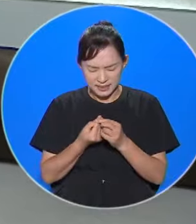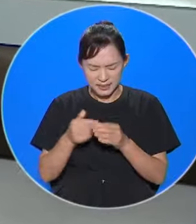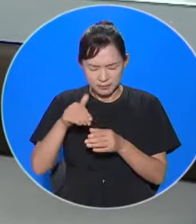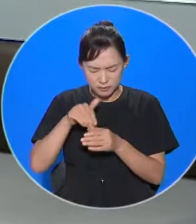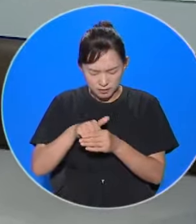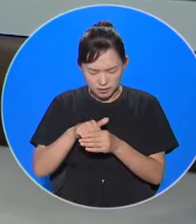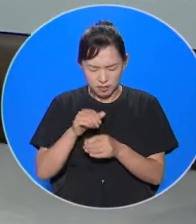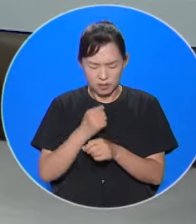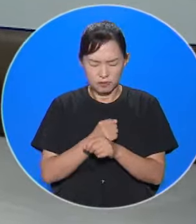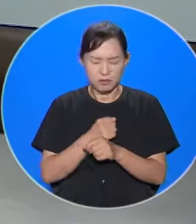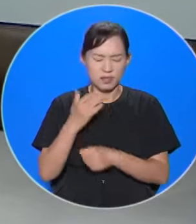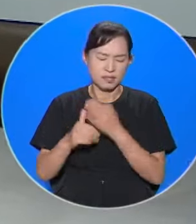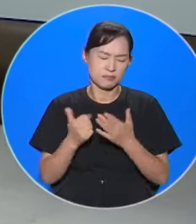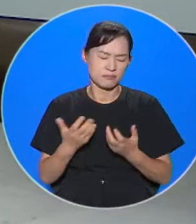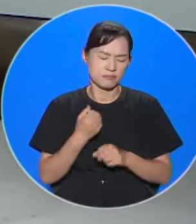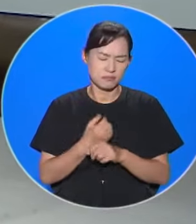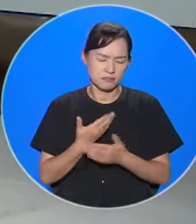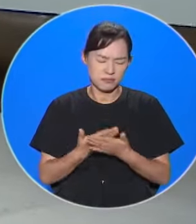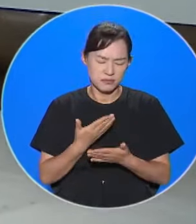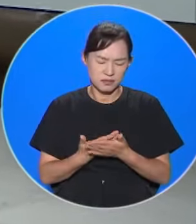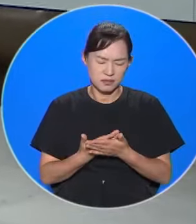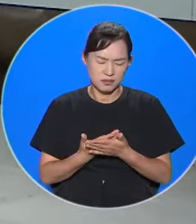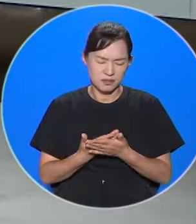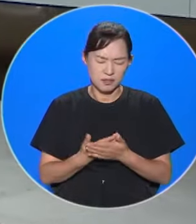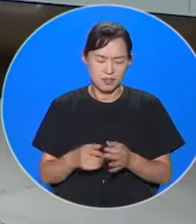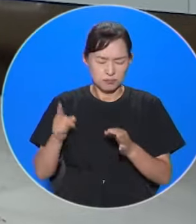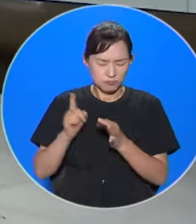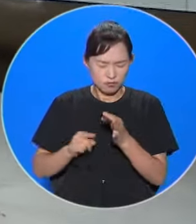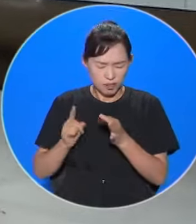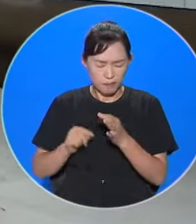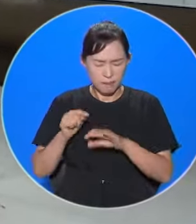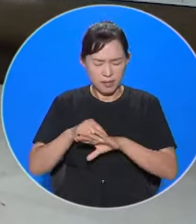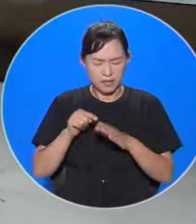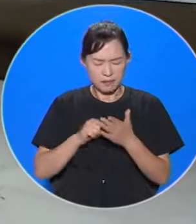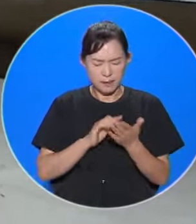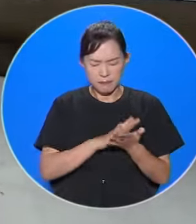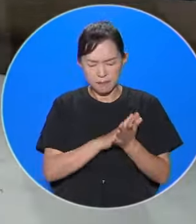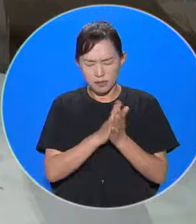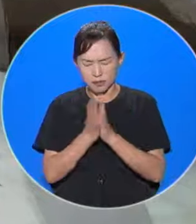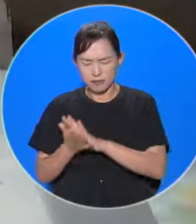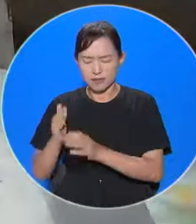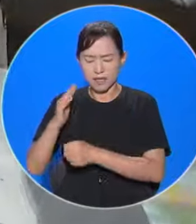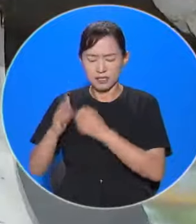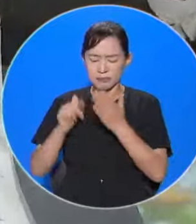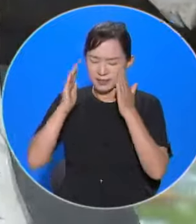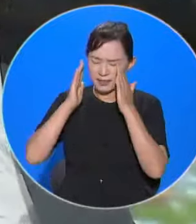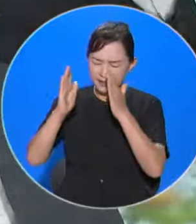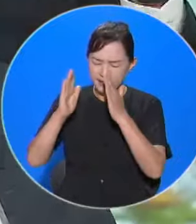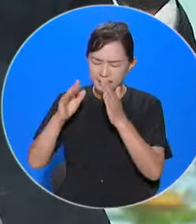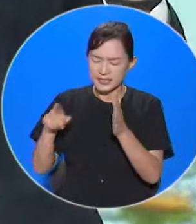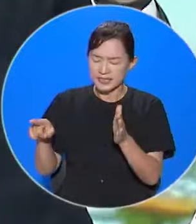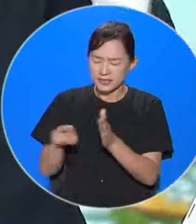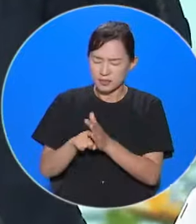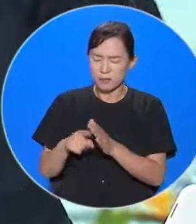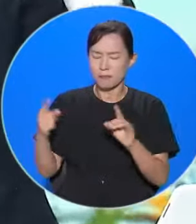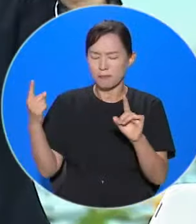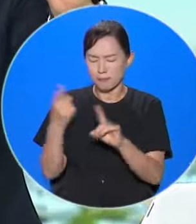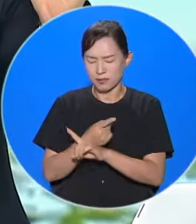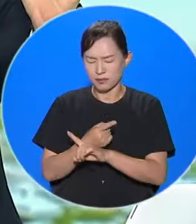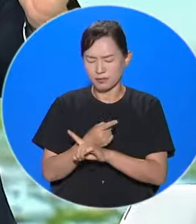주시옵소서 하나님 아버지 그 열렬한 불심이 변하여 하나님을 향하는 신앙심으로 바뀔 수